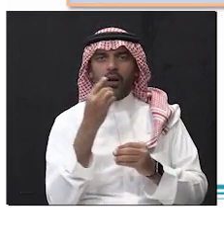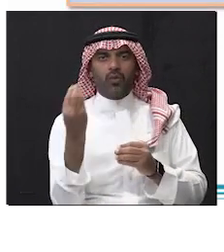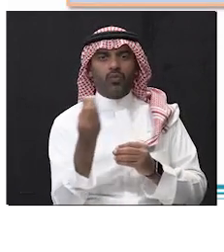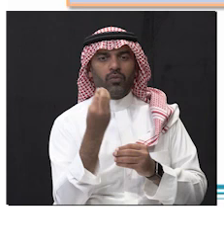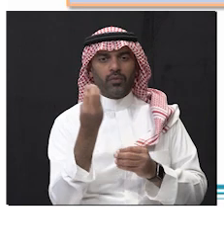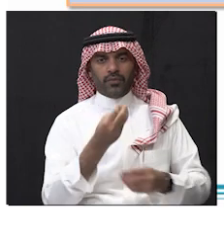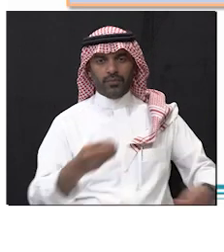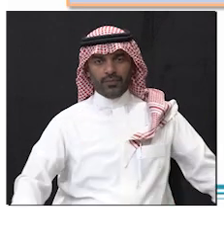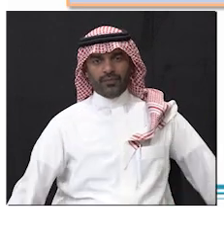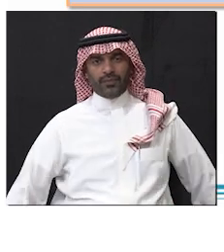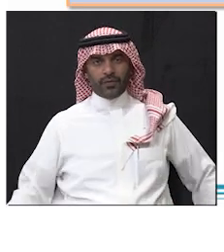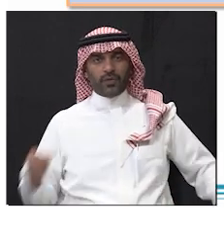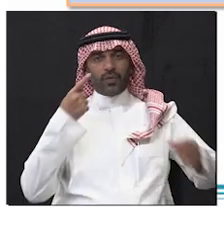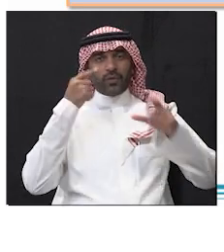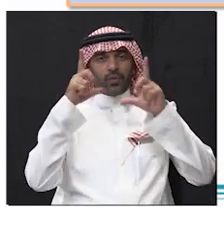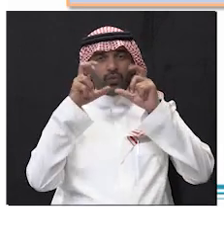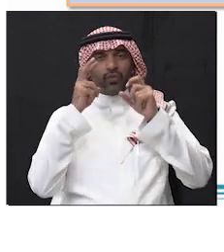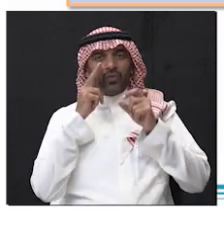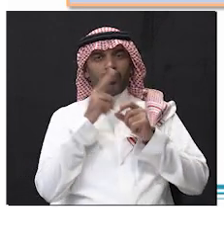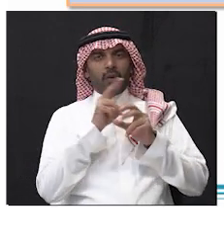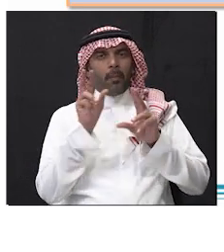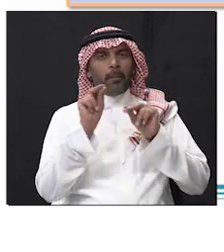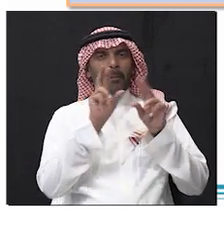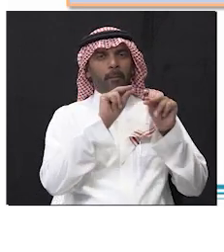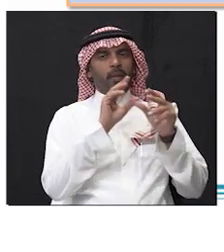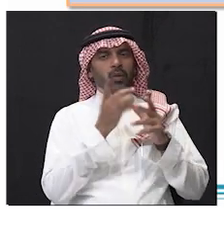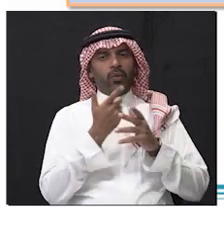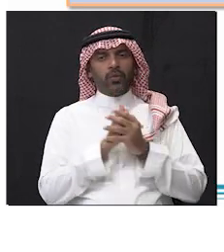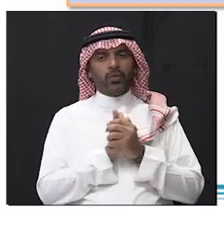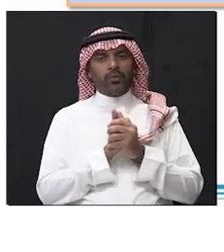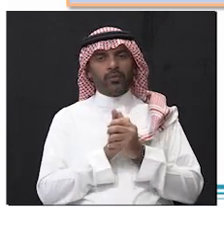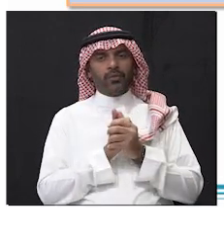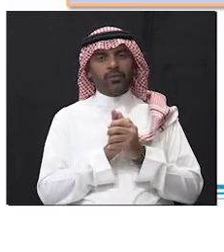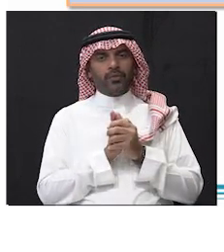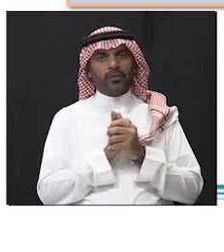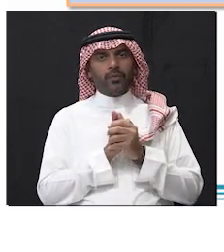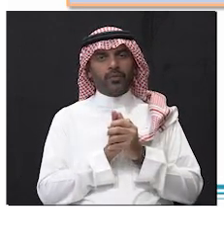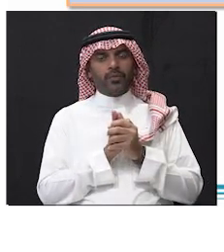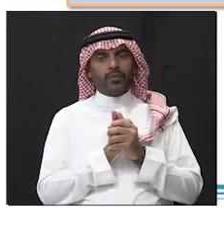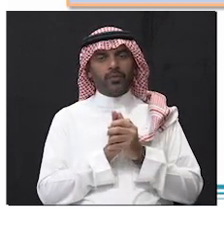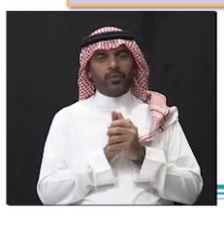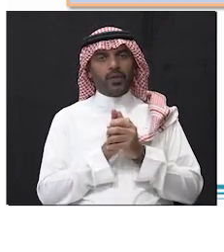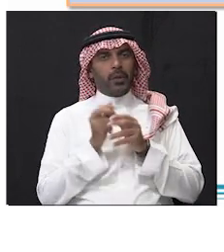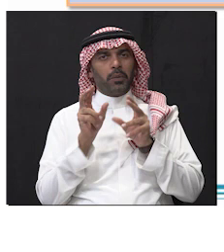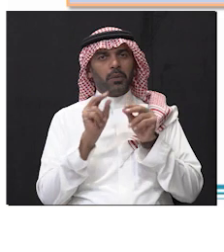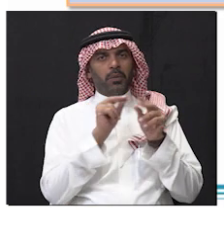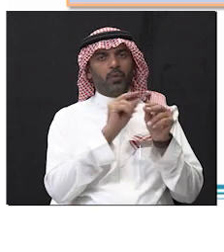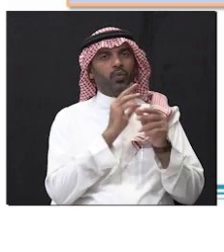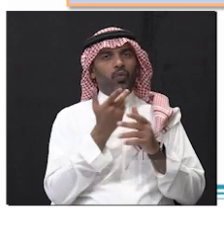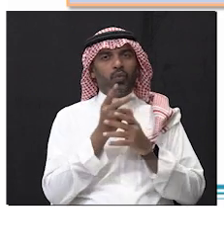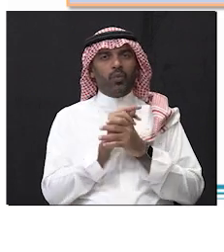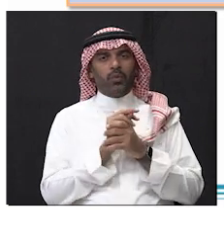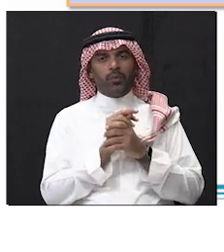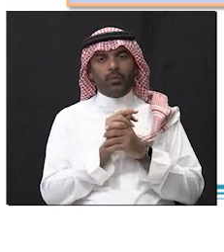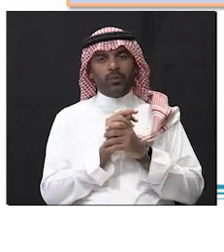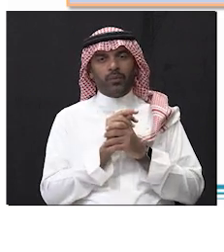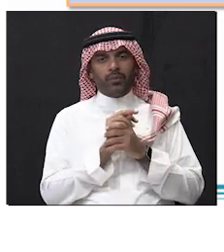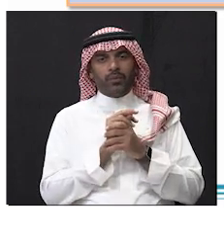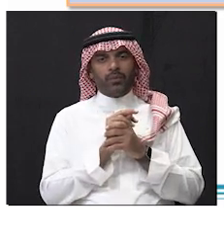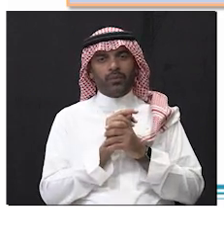ما نوع التماثل في الصور التالية؟ أمامك حشرات، ما نوع التماثل فيها؟